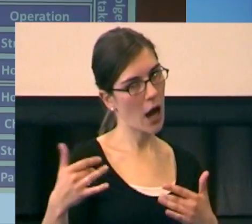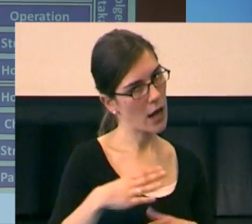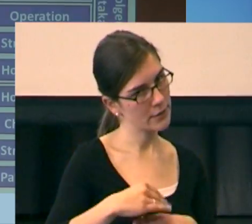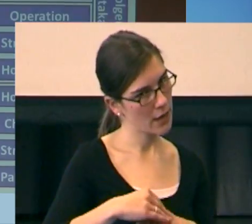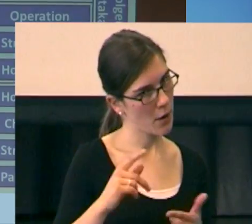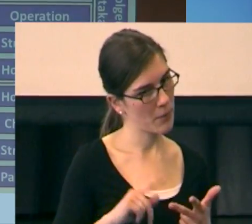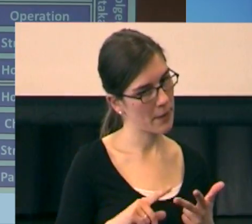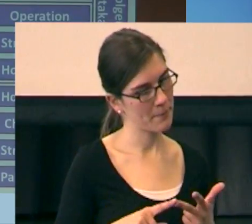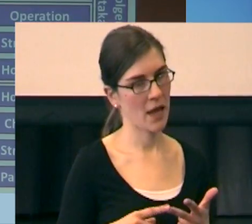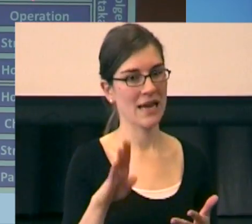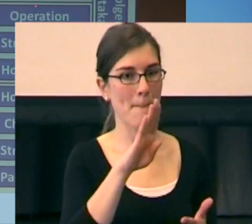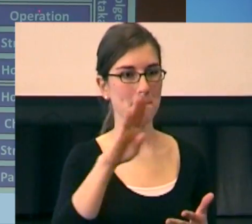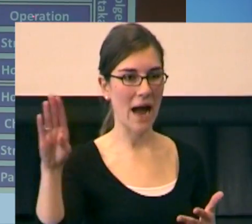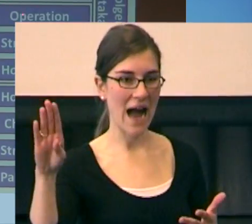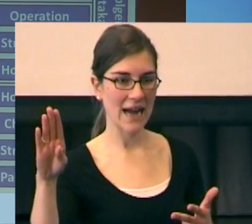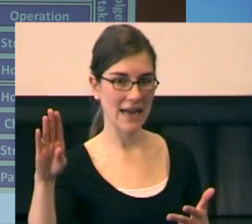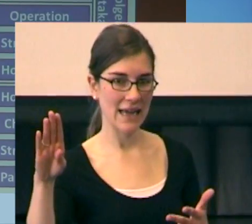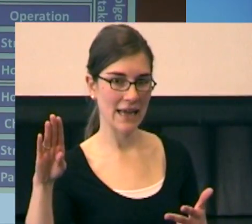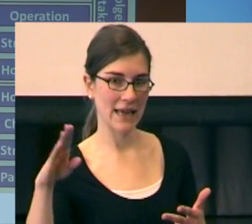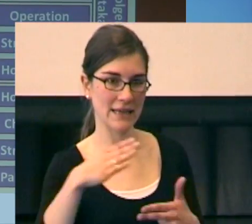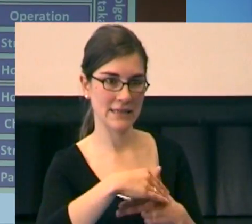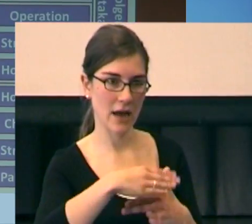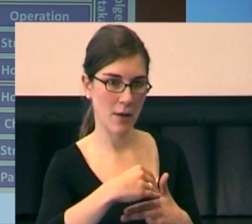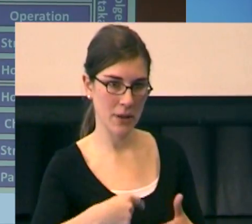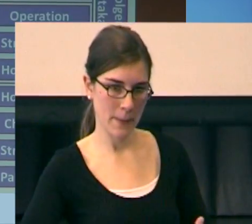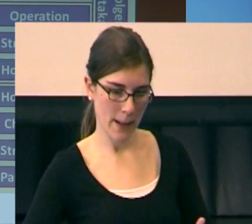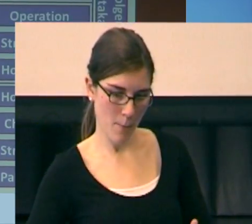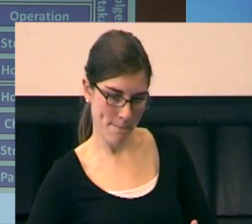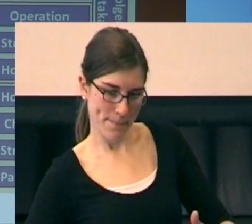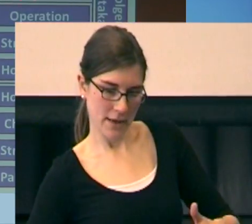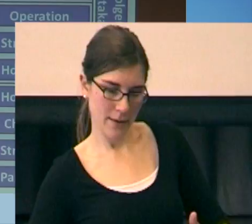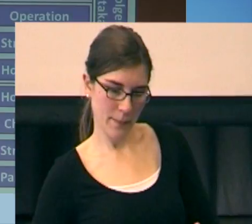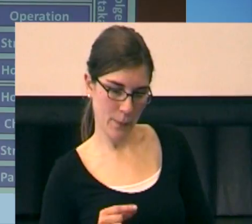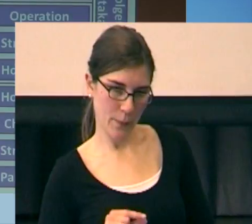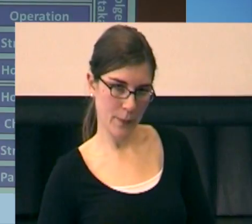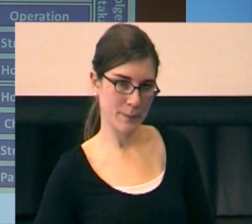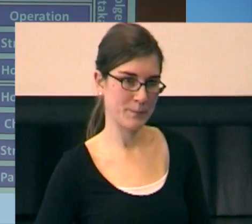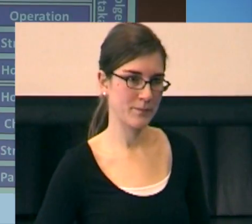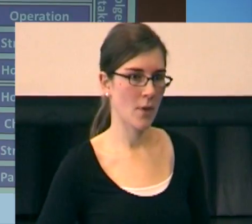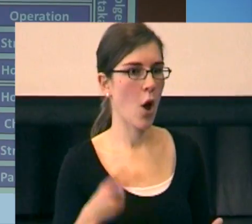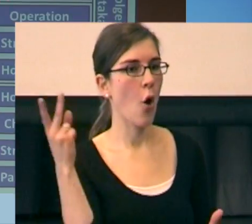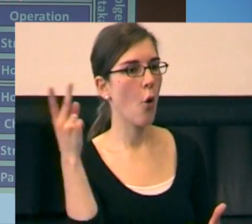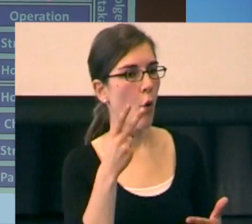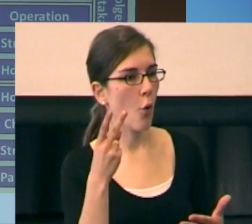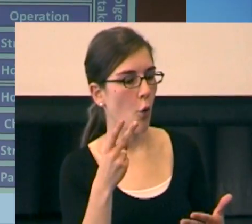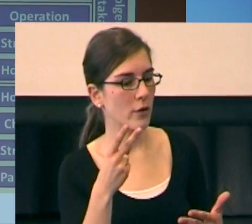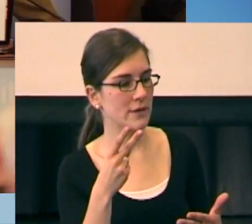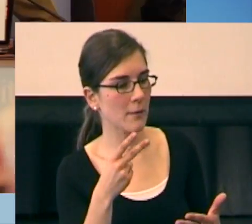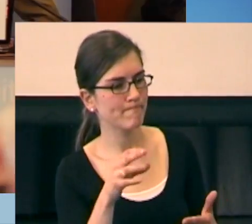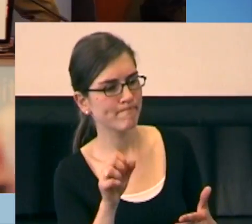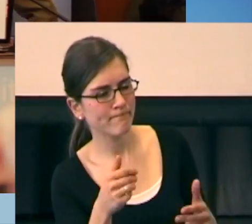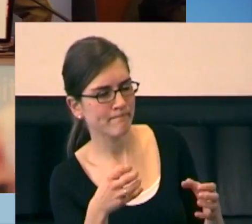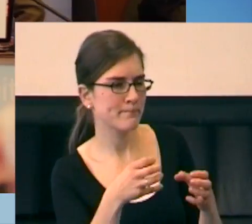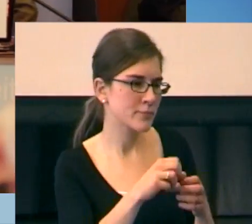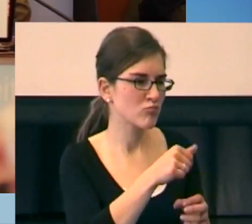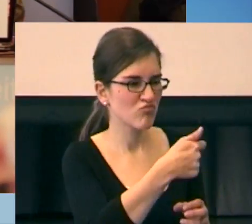die Brachytherapie, das ist also diese Strahlenbehandlung mit den radioaktiven Nadeln, oder in einer ausgewählten Gruppe